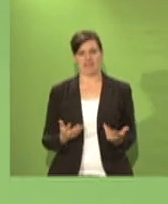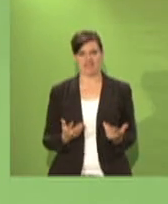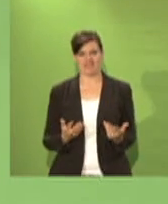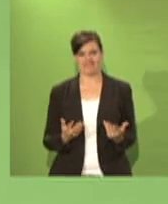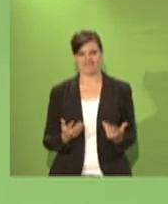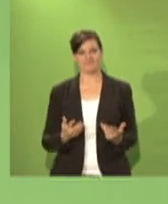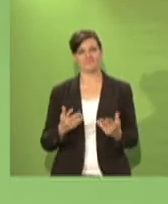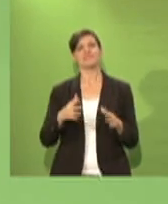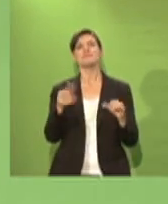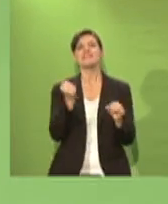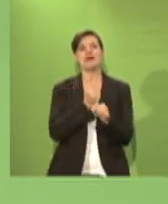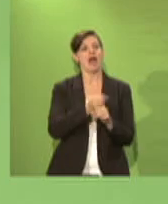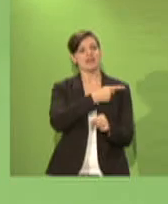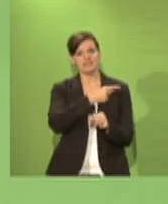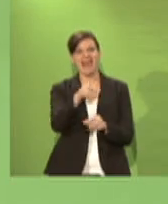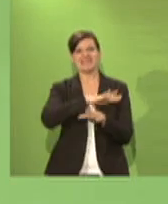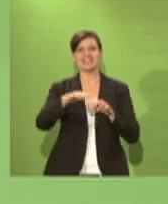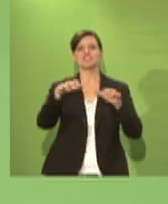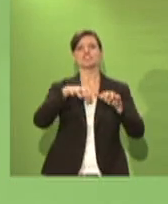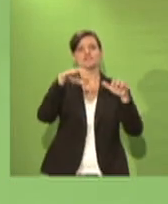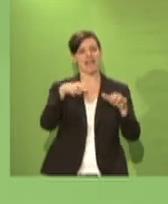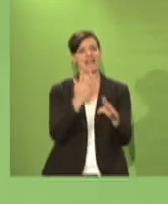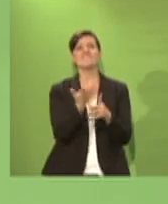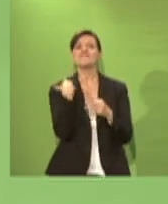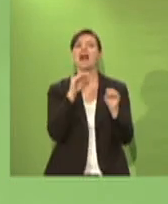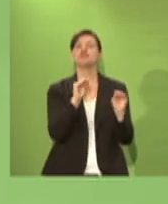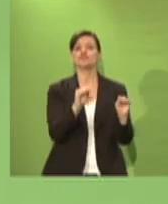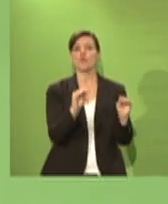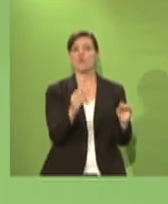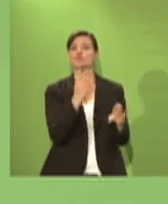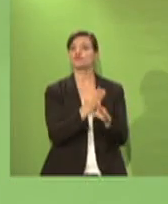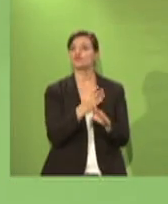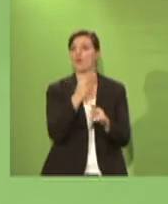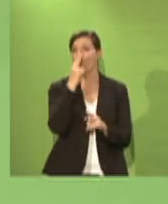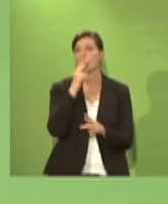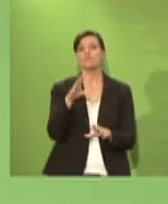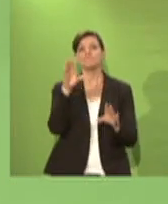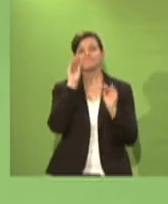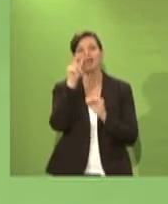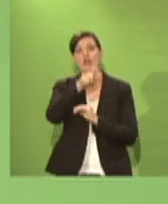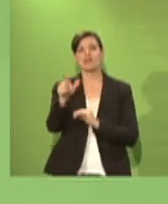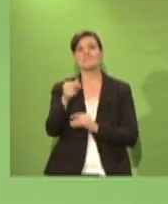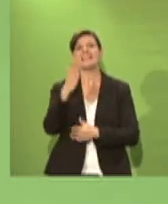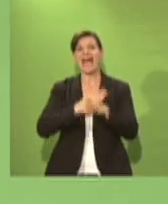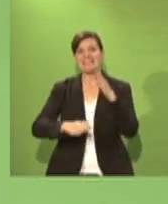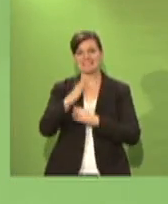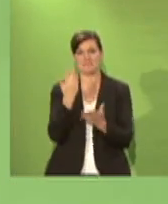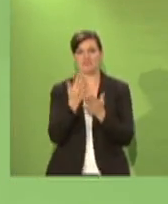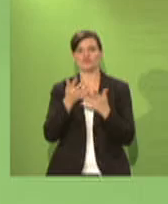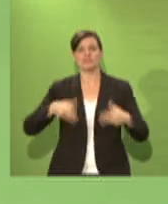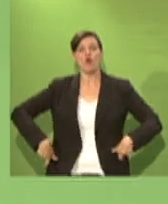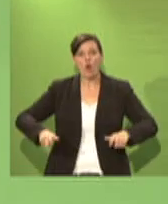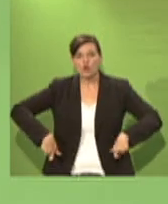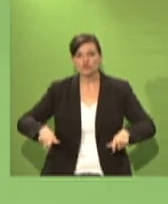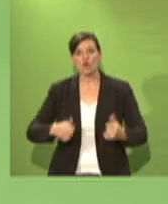der Landesgeschäftsstelle haben Schulungen bekommen und haben den Blickwinkel auch von Menschen mitbekommen, die ein Handicap haben, die beispielsweise in einem Rollstuhl sitzen und